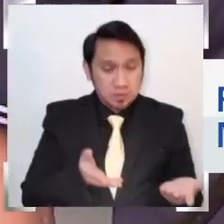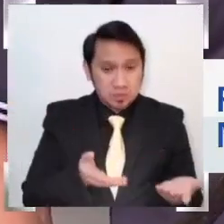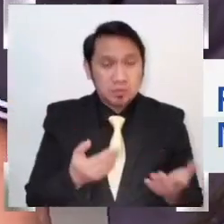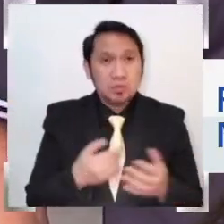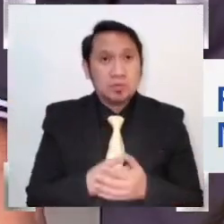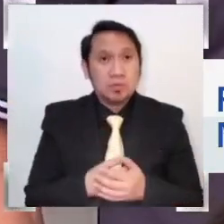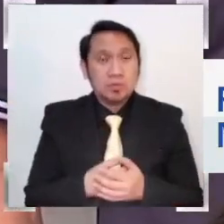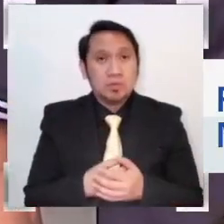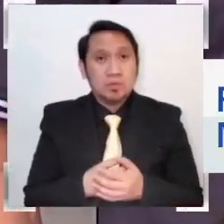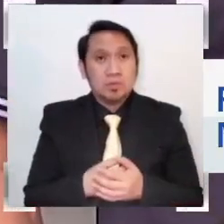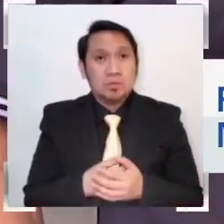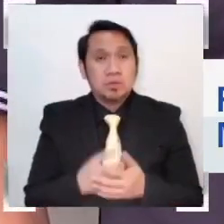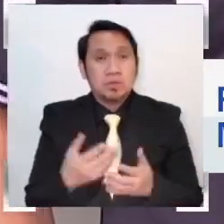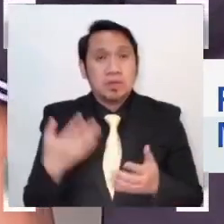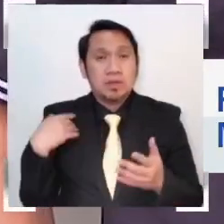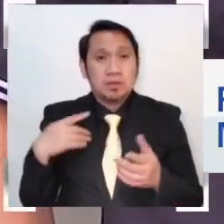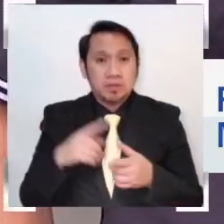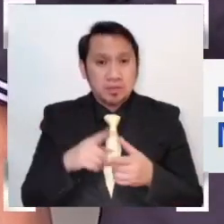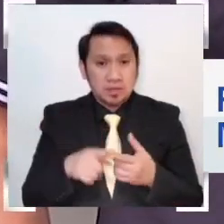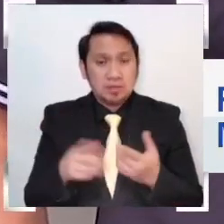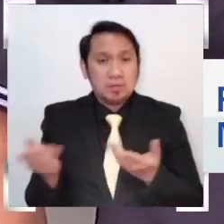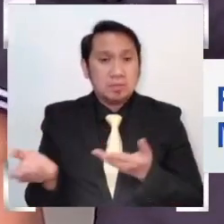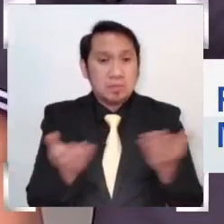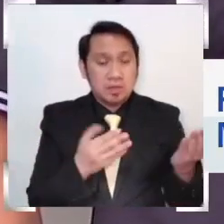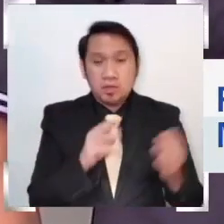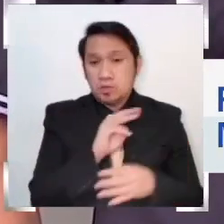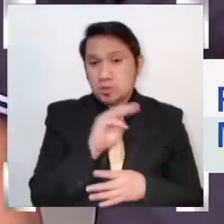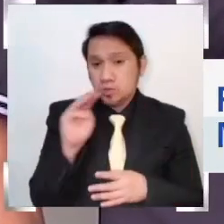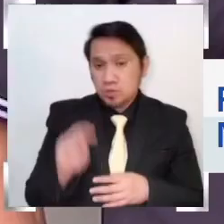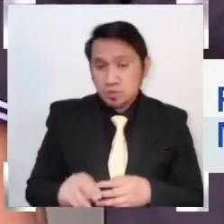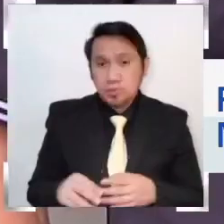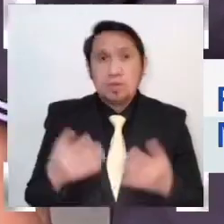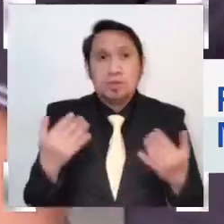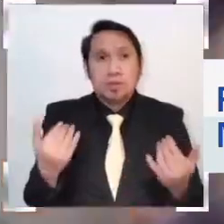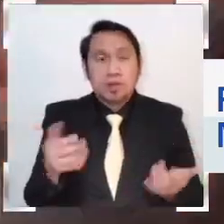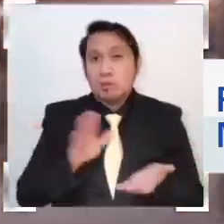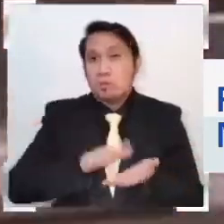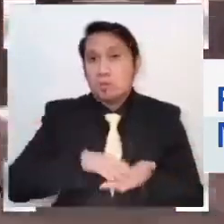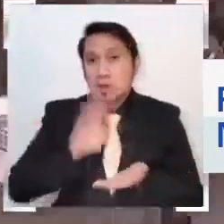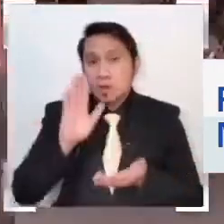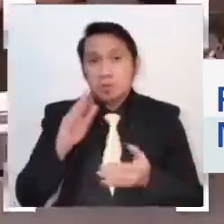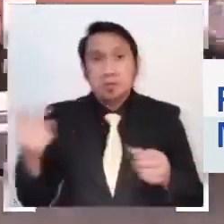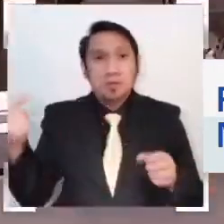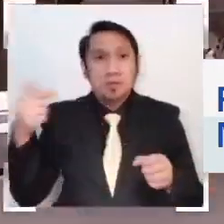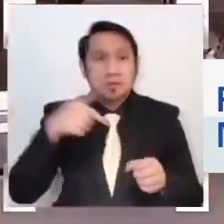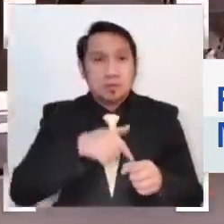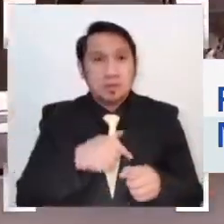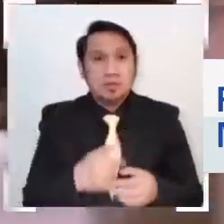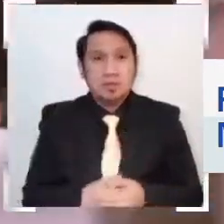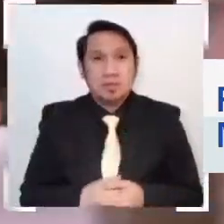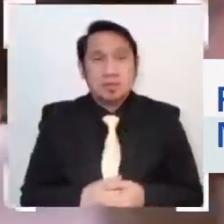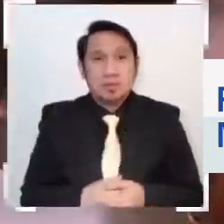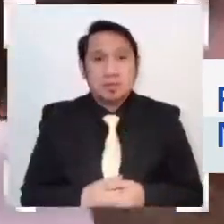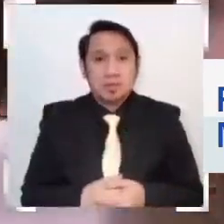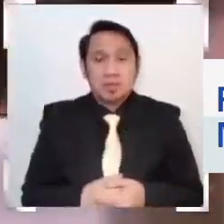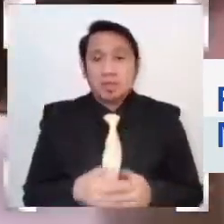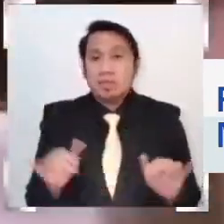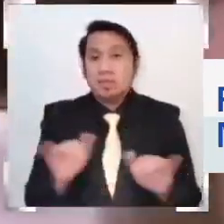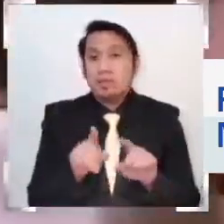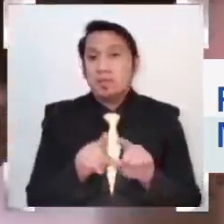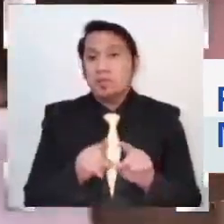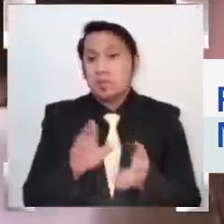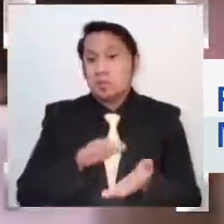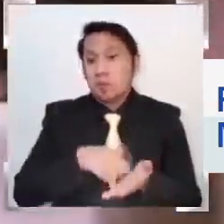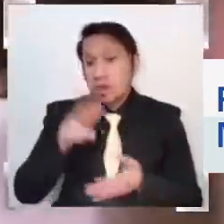Mindoro, dadalin niya sa Manila. Mataas ang presyo ng diesel ngayon. Nagmahal din ang lechon manok kahit